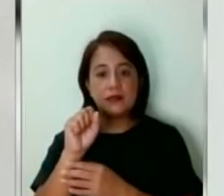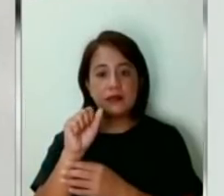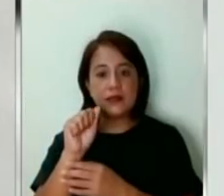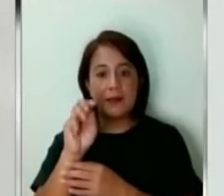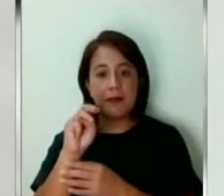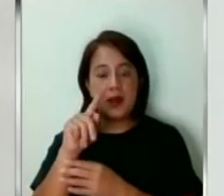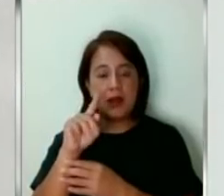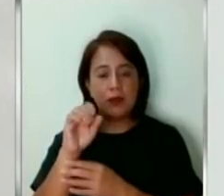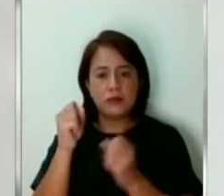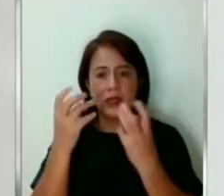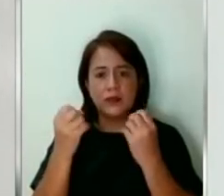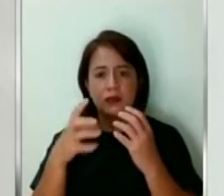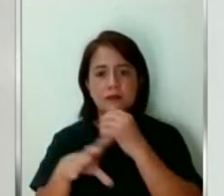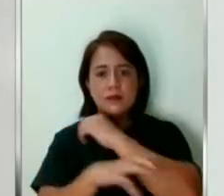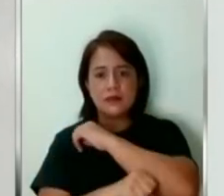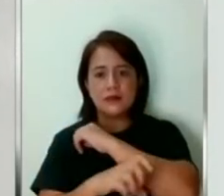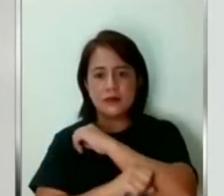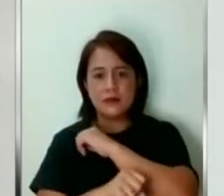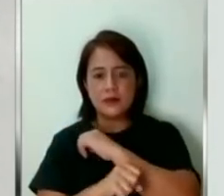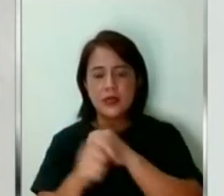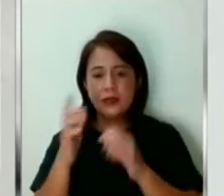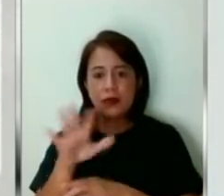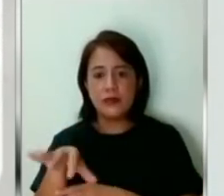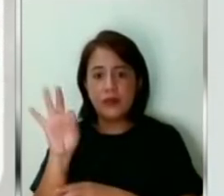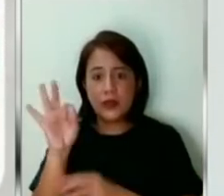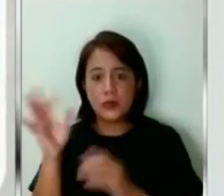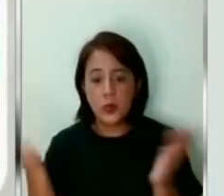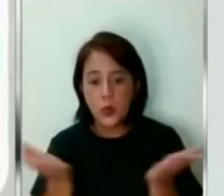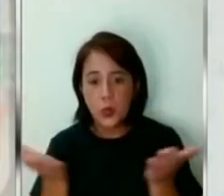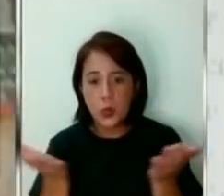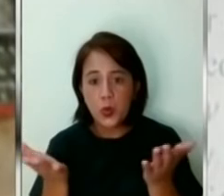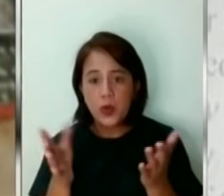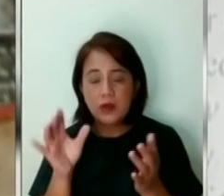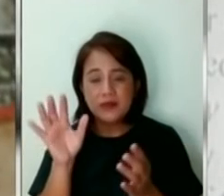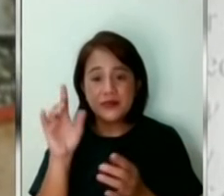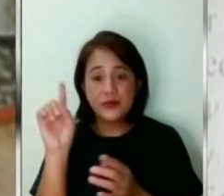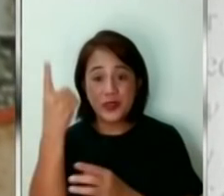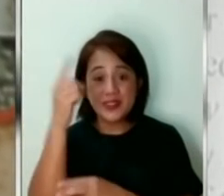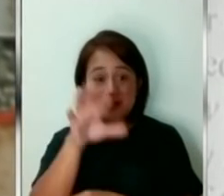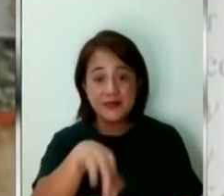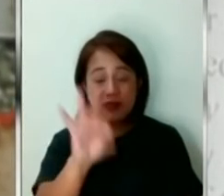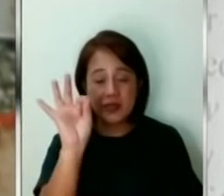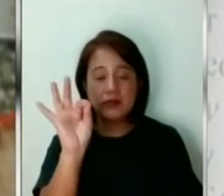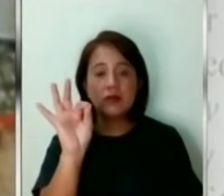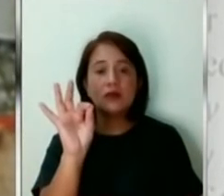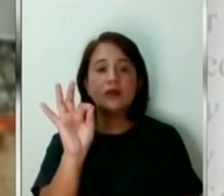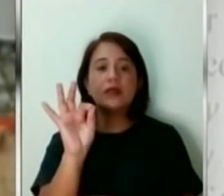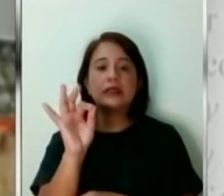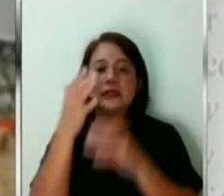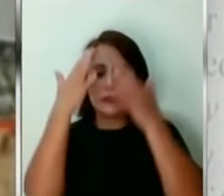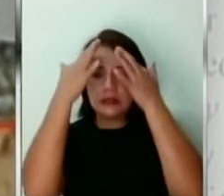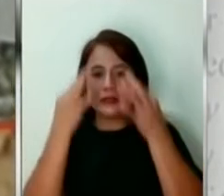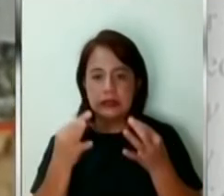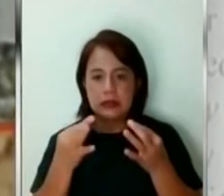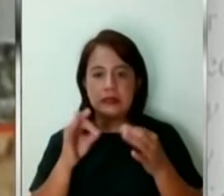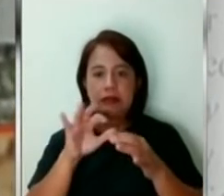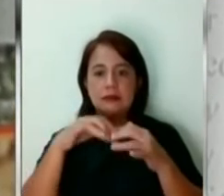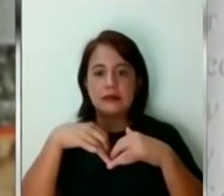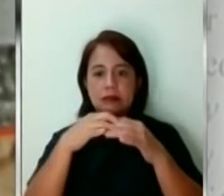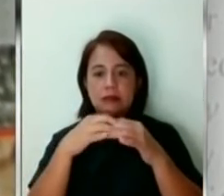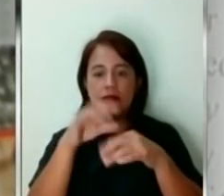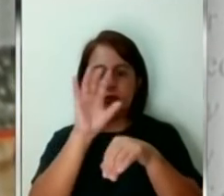laging natatagpuan sa lugar kung saan ito unang napulot. Kaya napagpasyahan daw magtayo ng kapilya doon na kalaunay naging simbahan